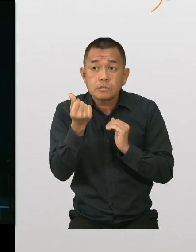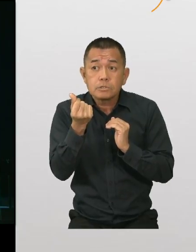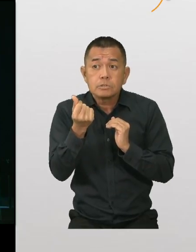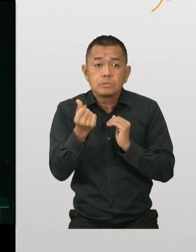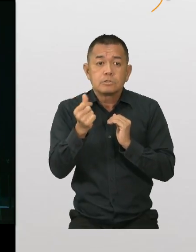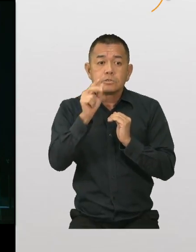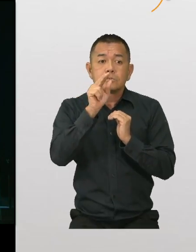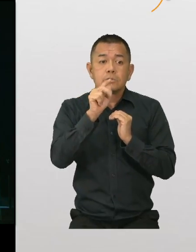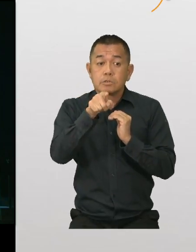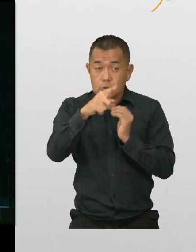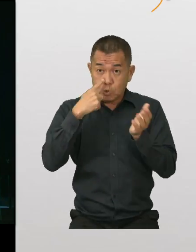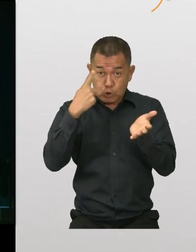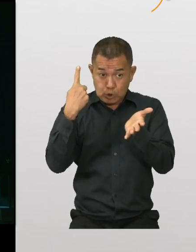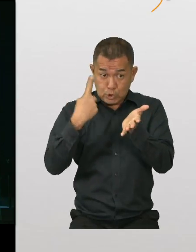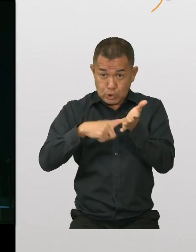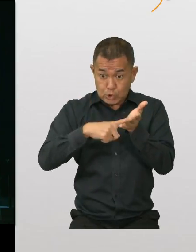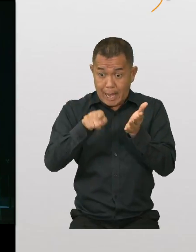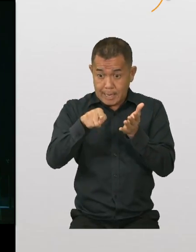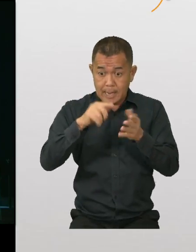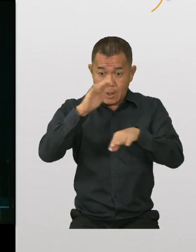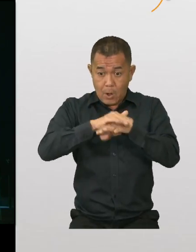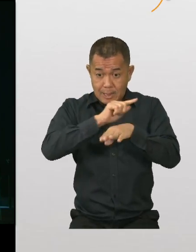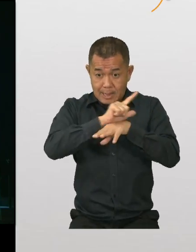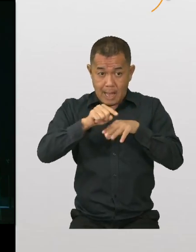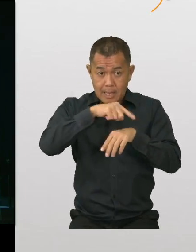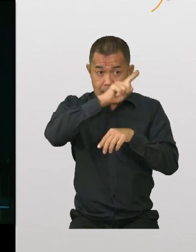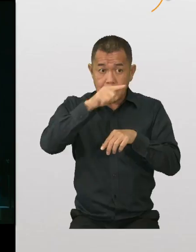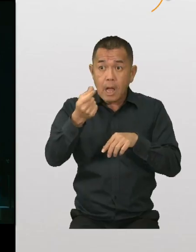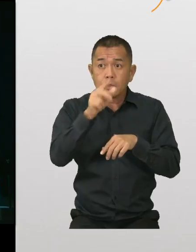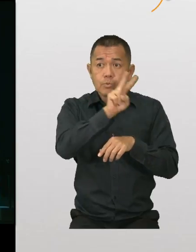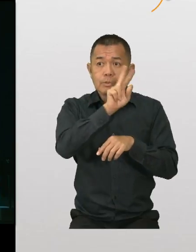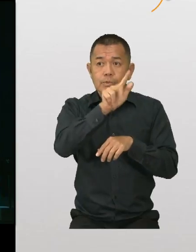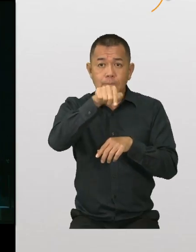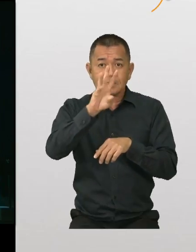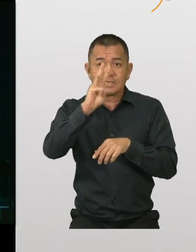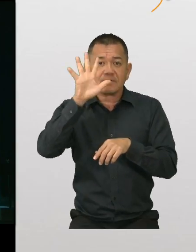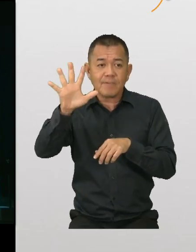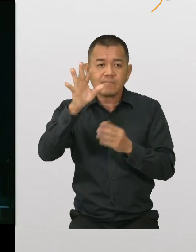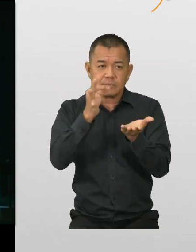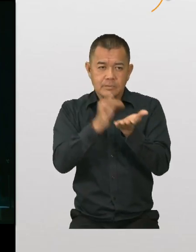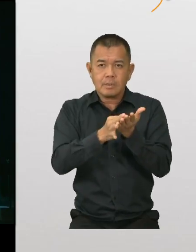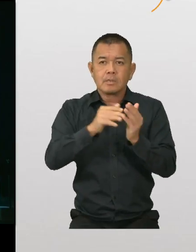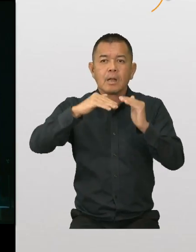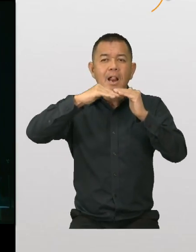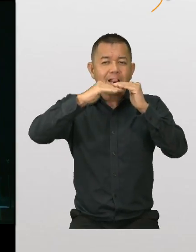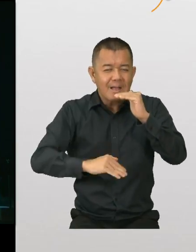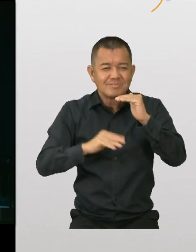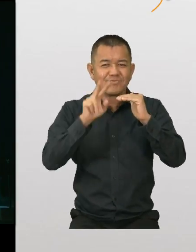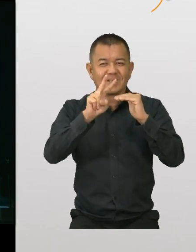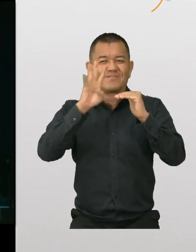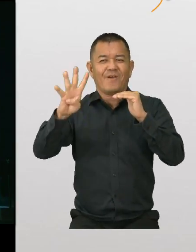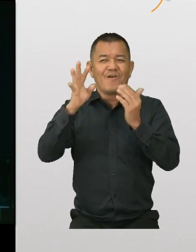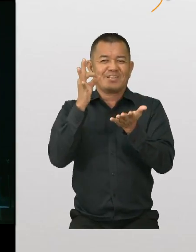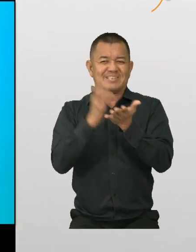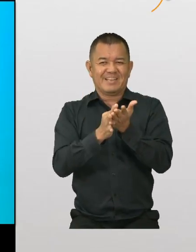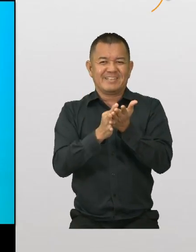this online. It is 23.65 cents per kilowatt hour, less than 24 cents per kilowatt hour. 所以 So the 答 answer is 案 this. 揭